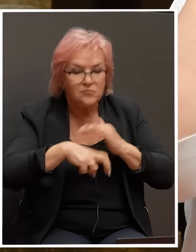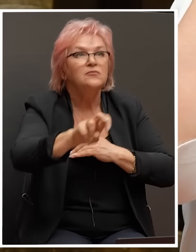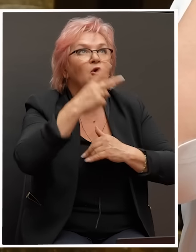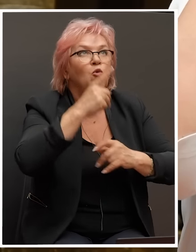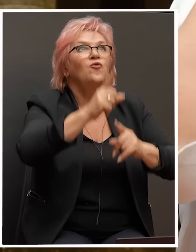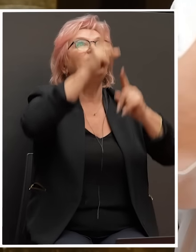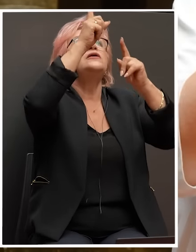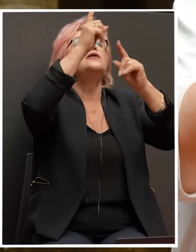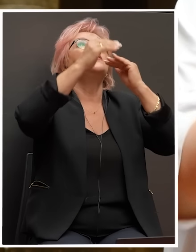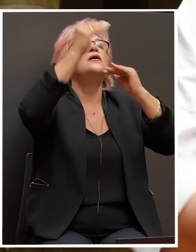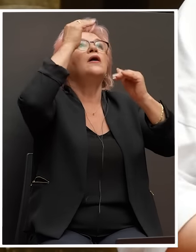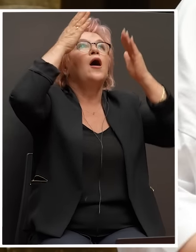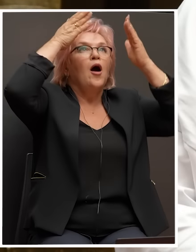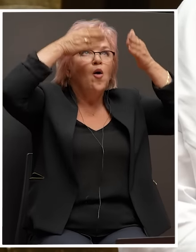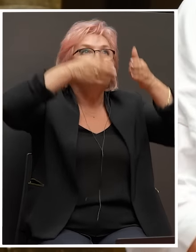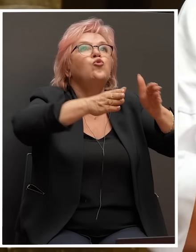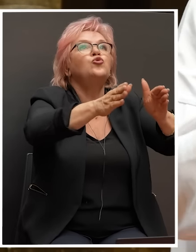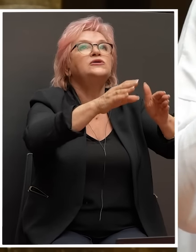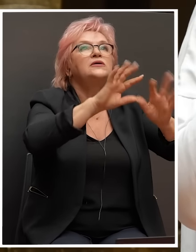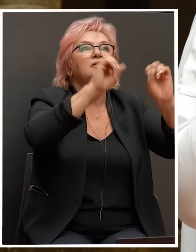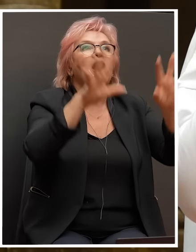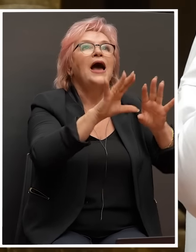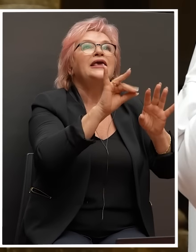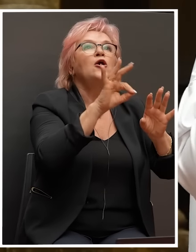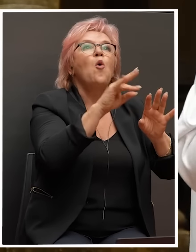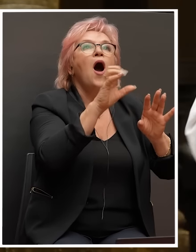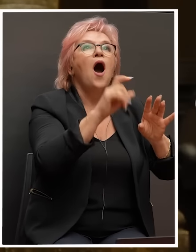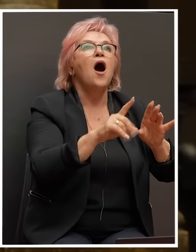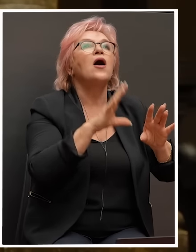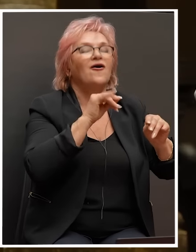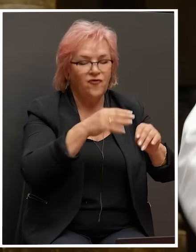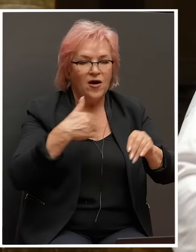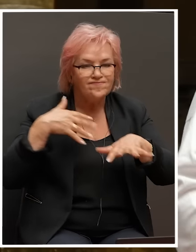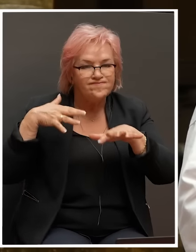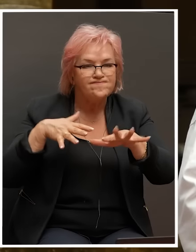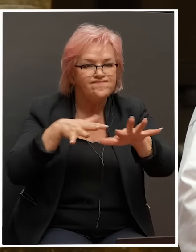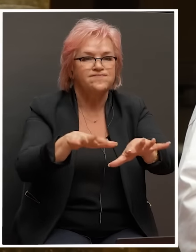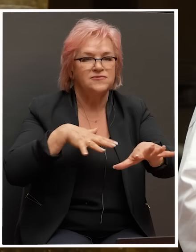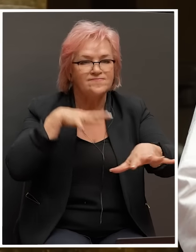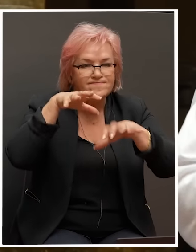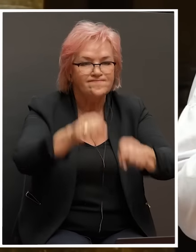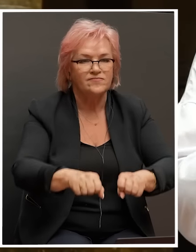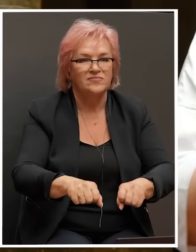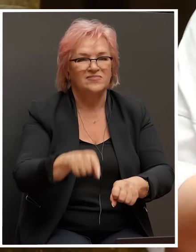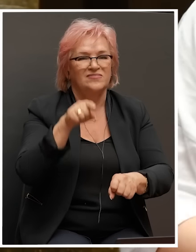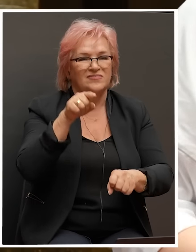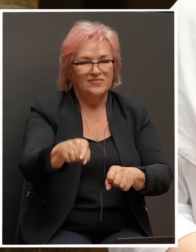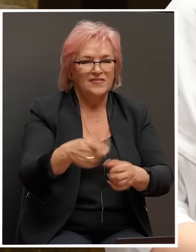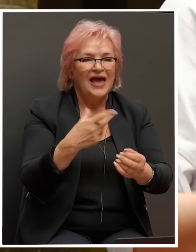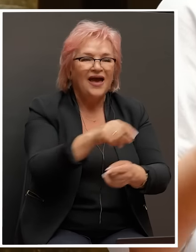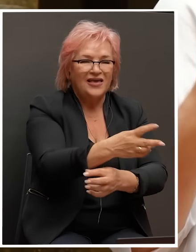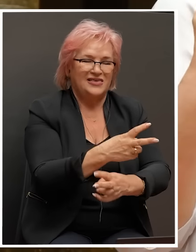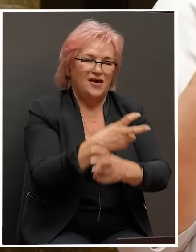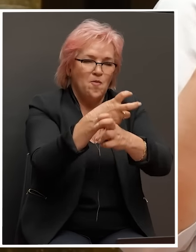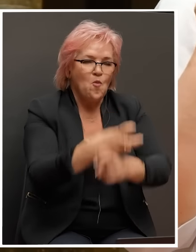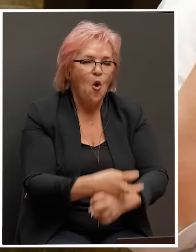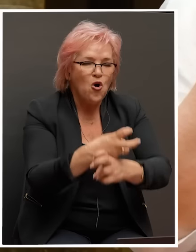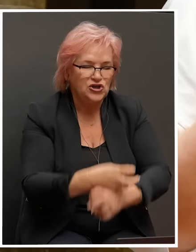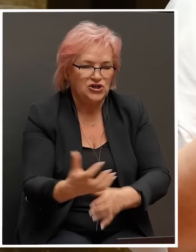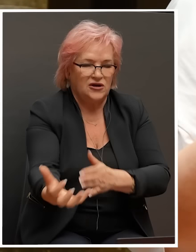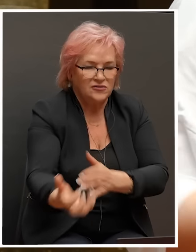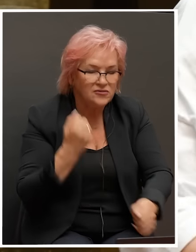небе путь святого Иакова, и он пошел, значит, завоевывать у неверных мощи святого Иакова. Почему при этом